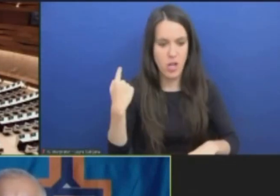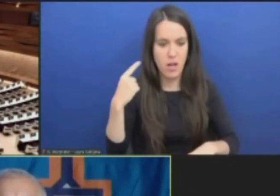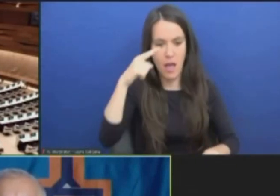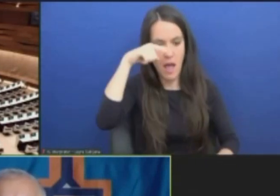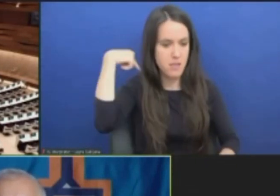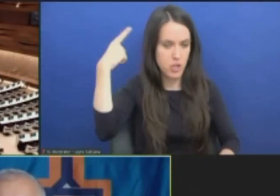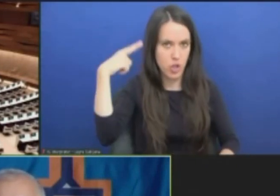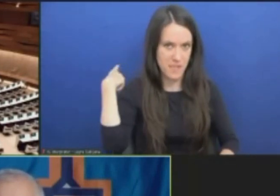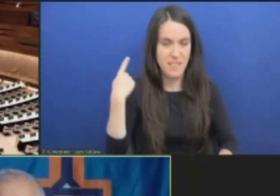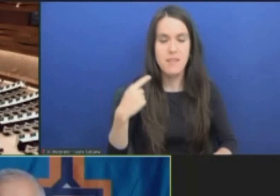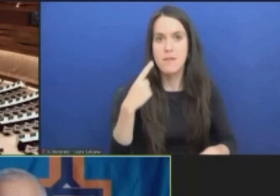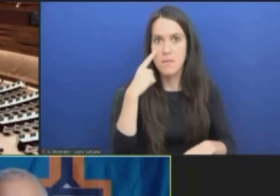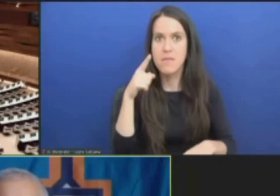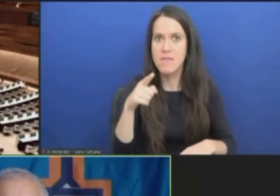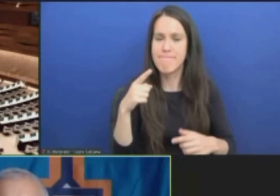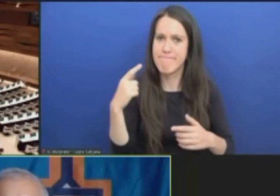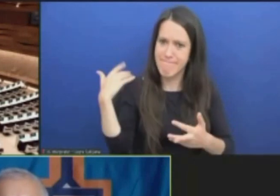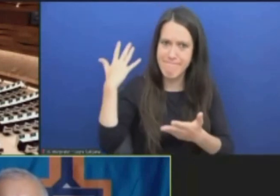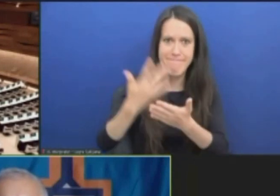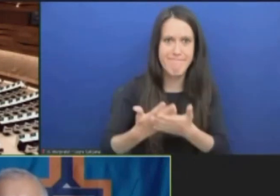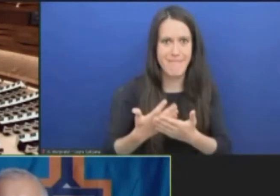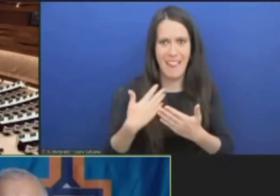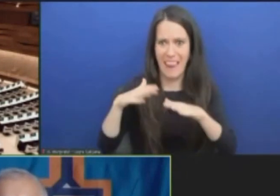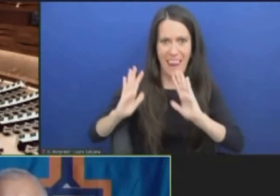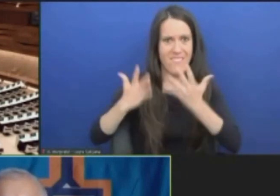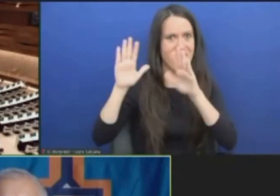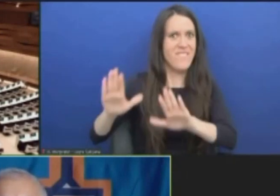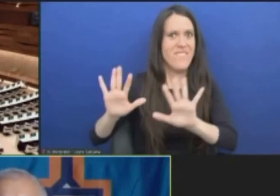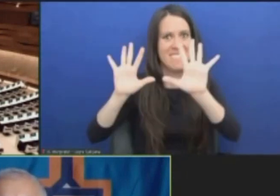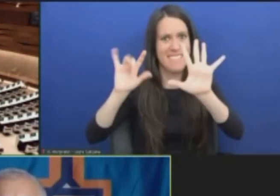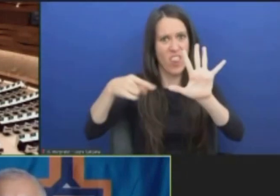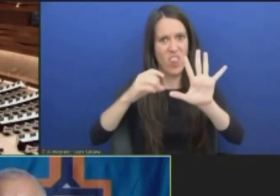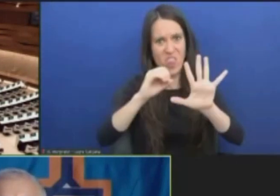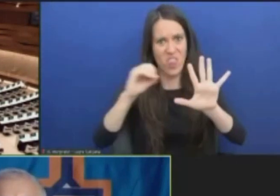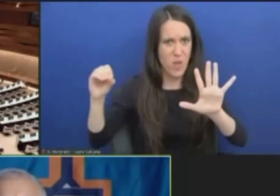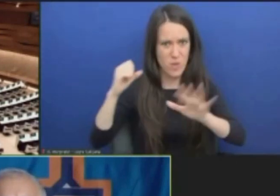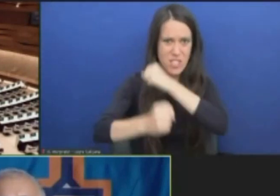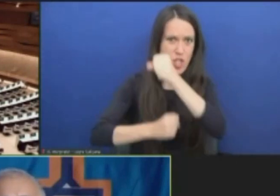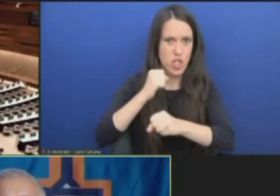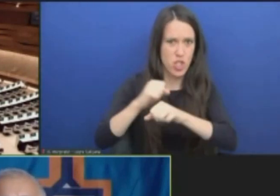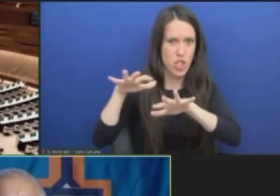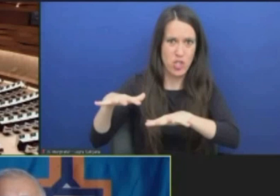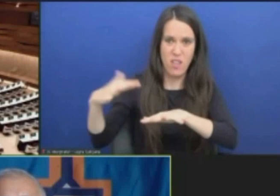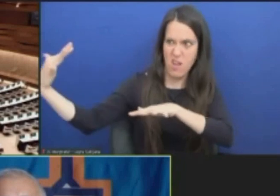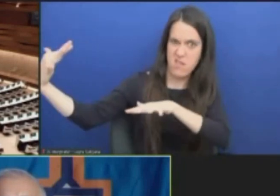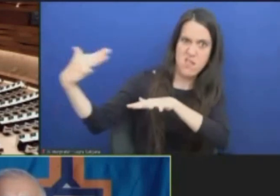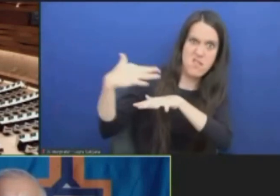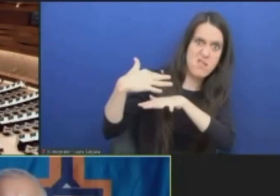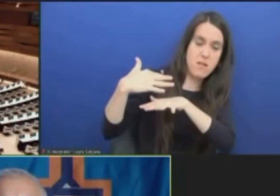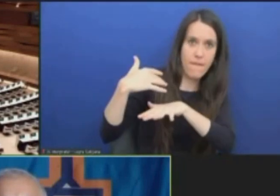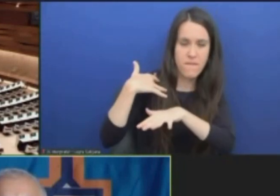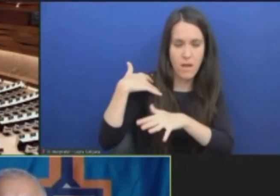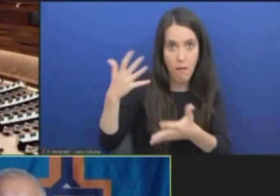после признания государства западная армения де-факто 19 января 1920 года и даю равенство мая